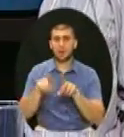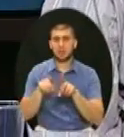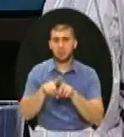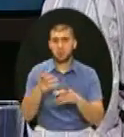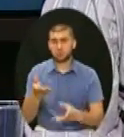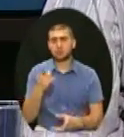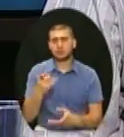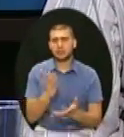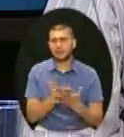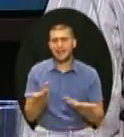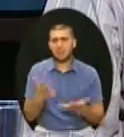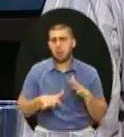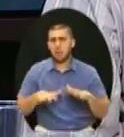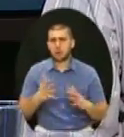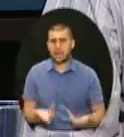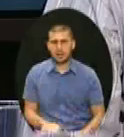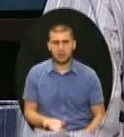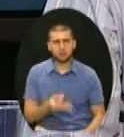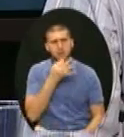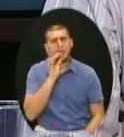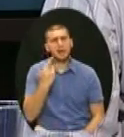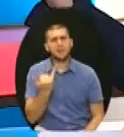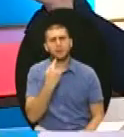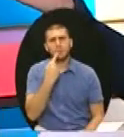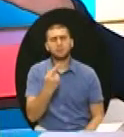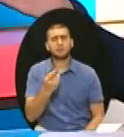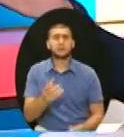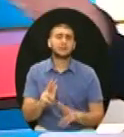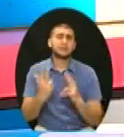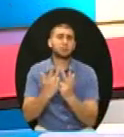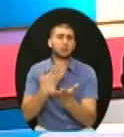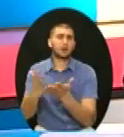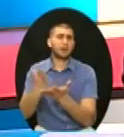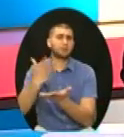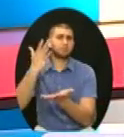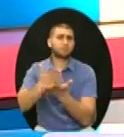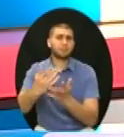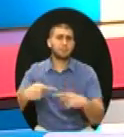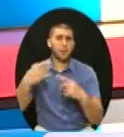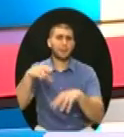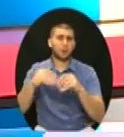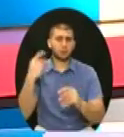זה חסר כל פרופורציה. כן, ואיך אנחנו אומרים תמיד, הציבור ישפוט ביום פקודה.